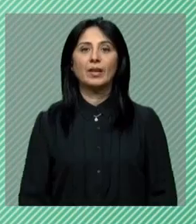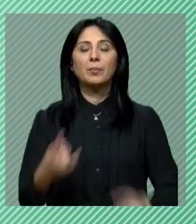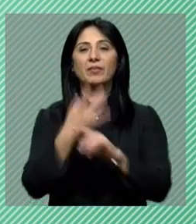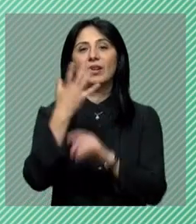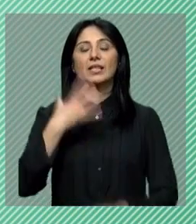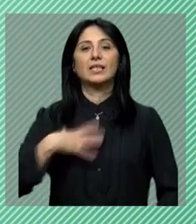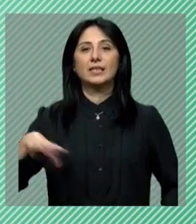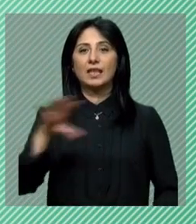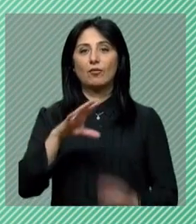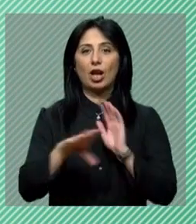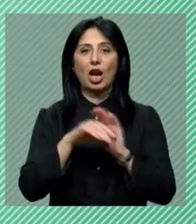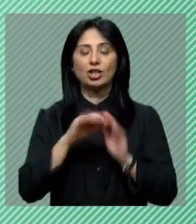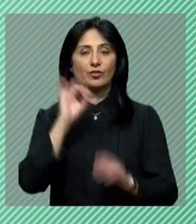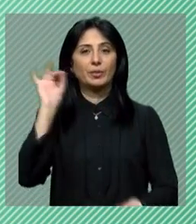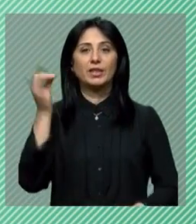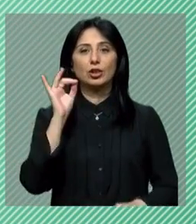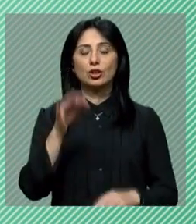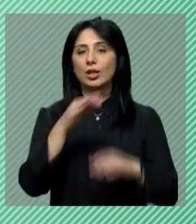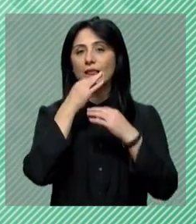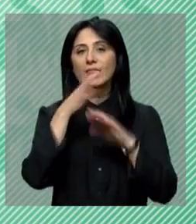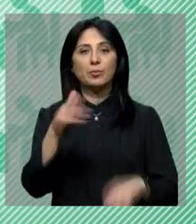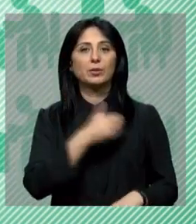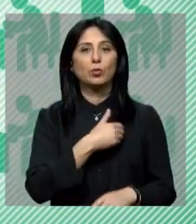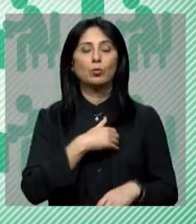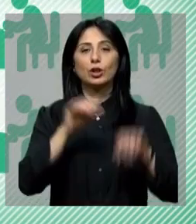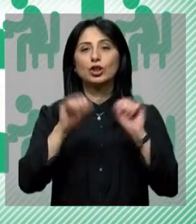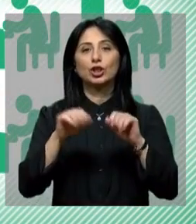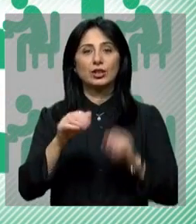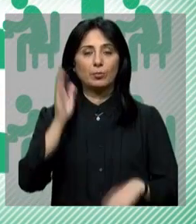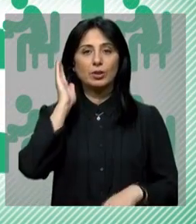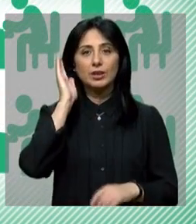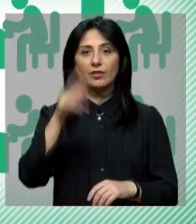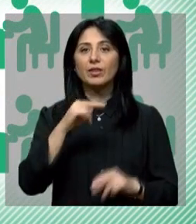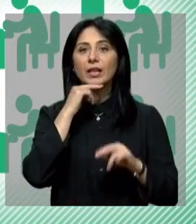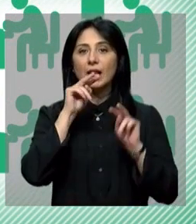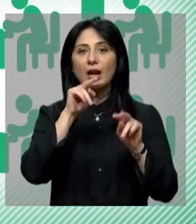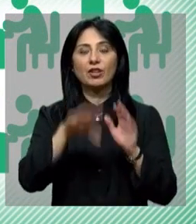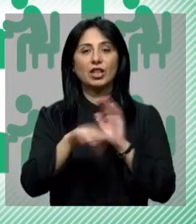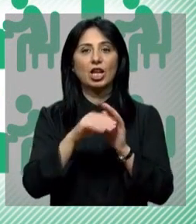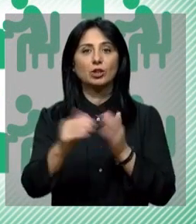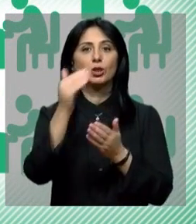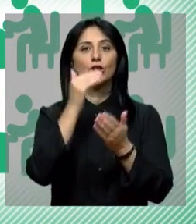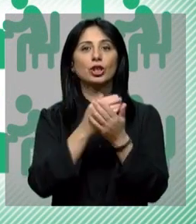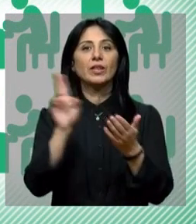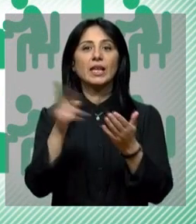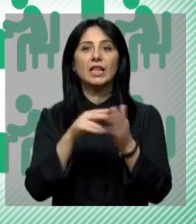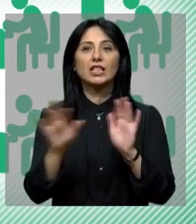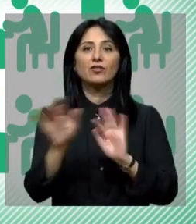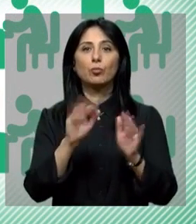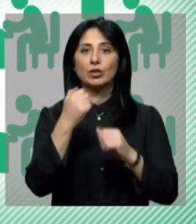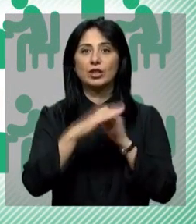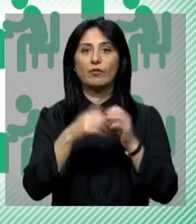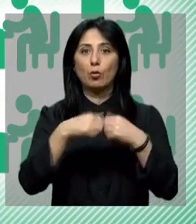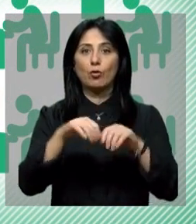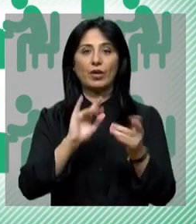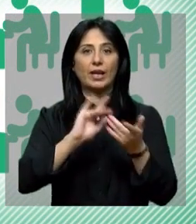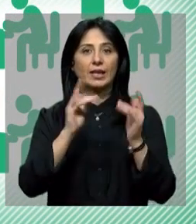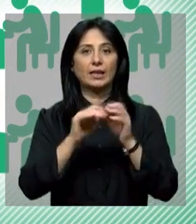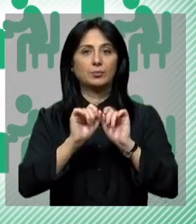Პირველად საქართველოს არჩევნების ისტორიაში ნებისმიერ მსურველს შესაძლებლობა ექნება დააკვირდეს არჩევნების შედეგების დათვლის პროცესს CESCO-ში